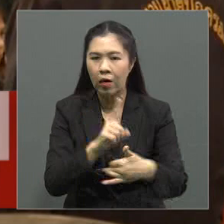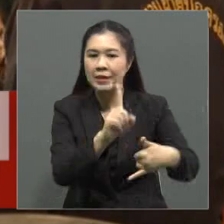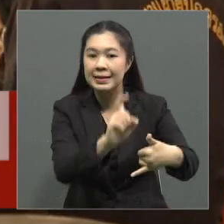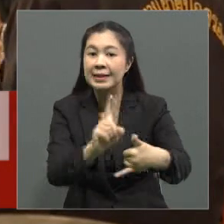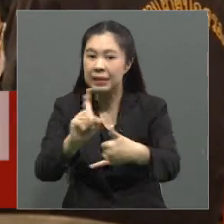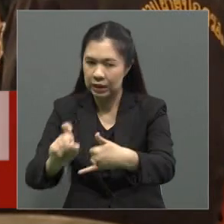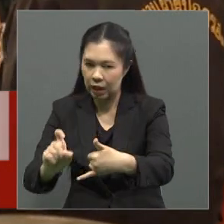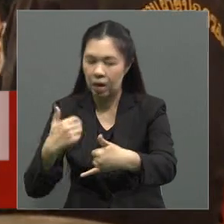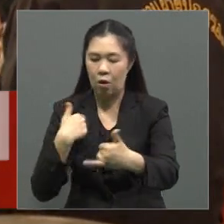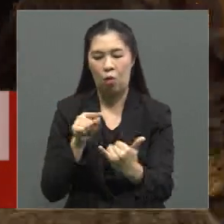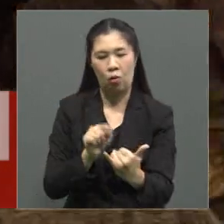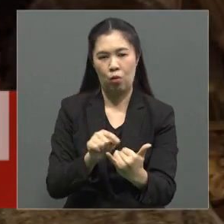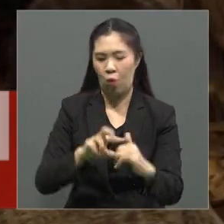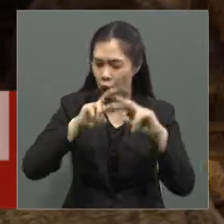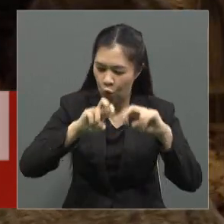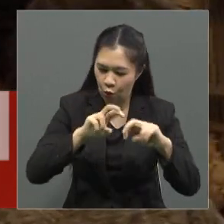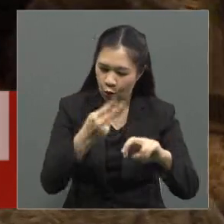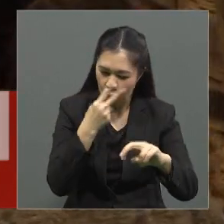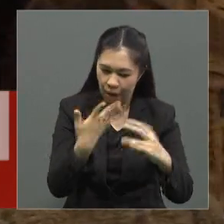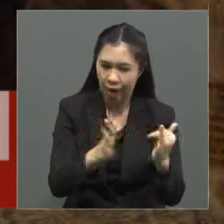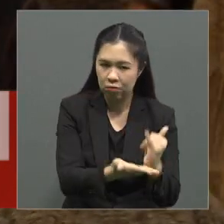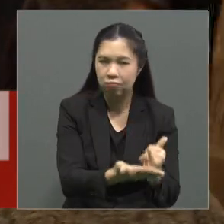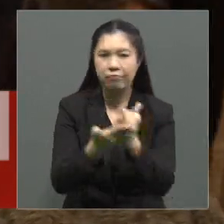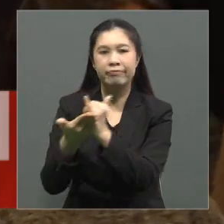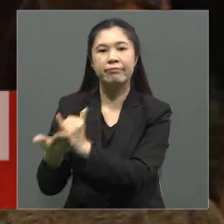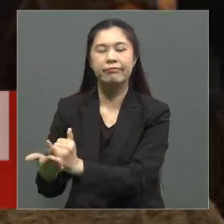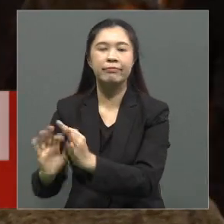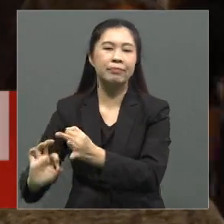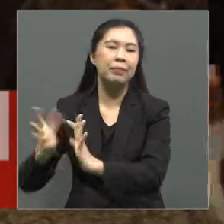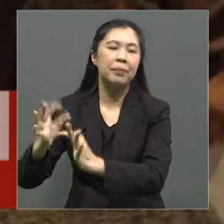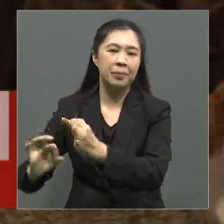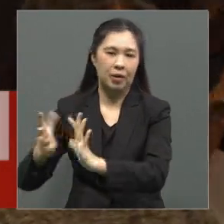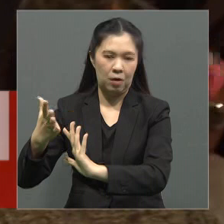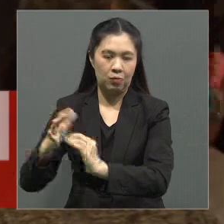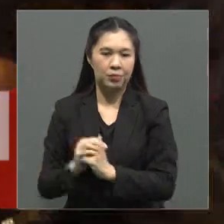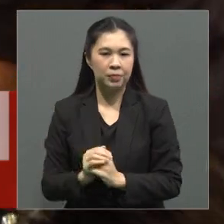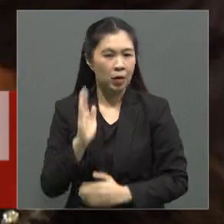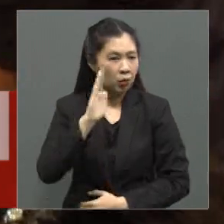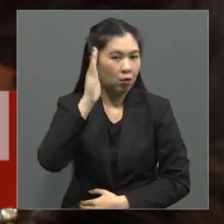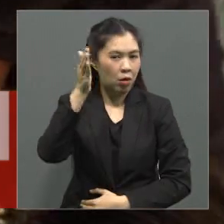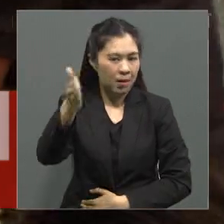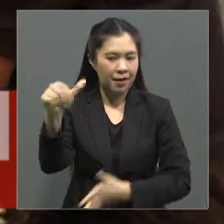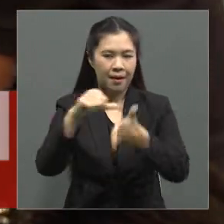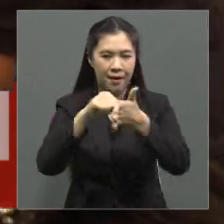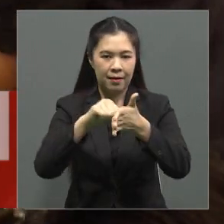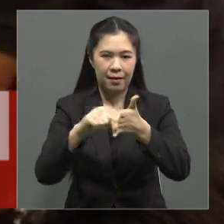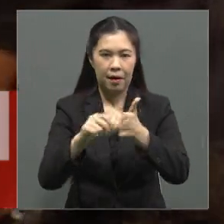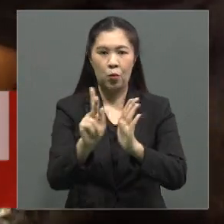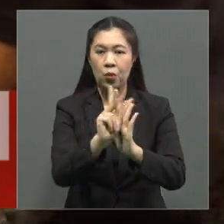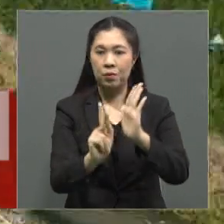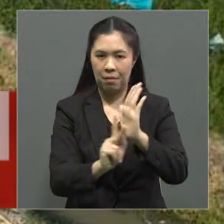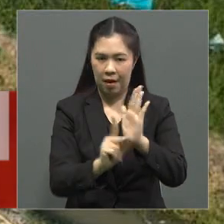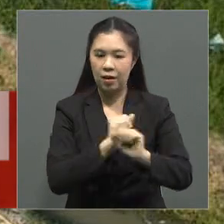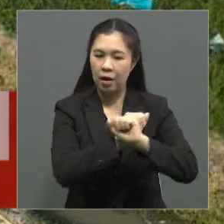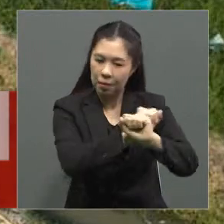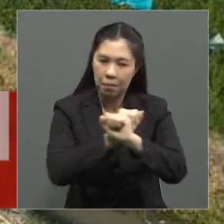อัตลักษณ์เพื่อให้ญาตินั้นนำไปบำเพ็ญกุศลส่วนเรื่องระยะยาวอาจต้องไปดูเรื่องของการแก้ไขกฎหมายให้มีความปลอด